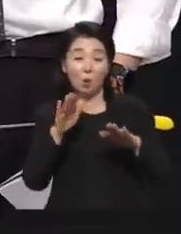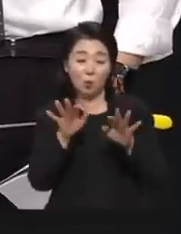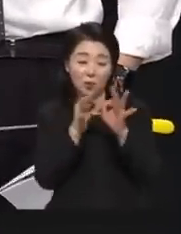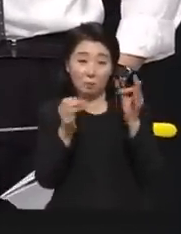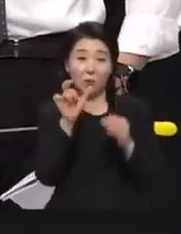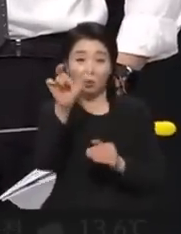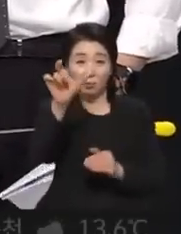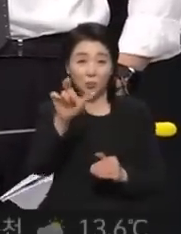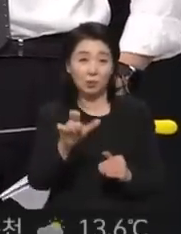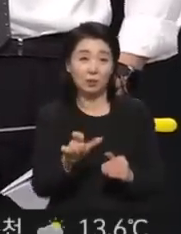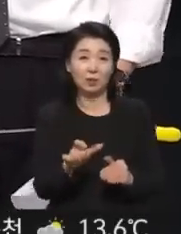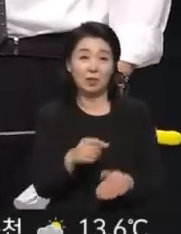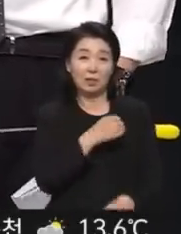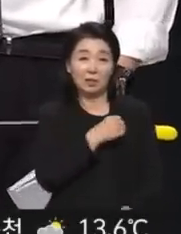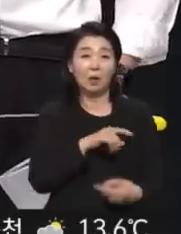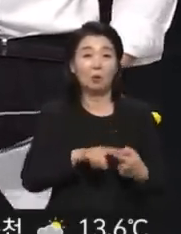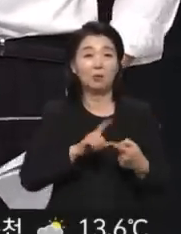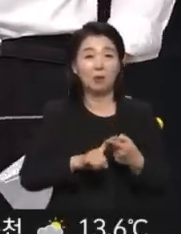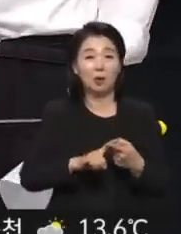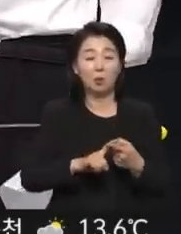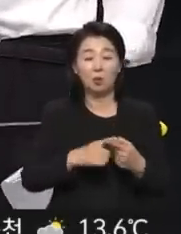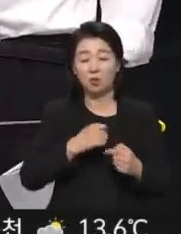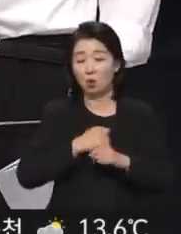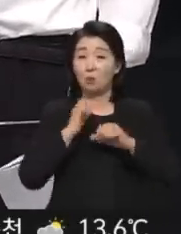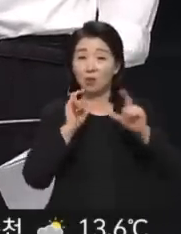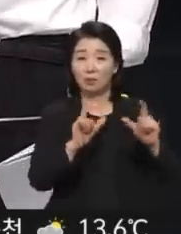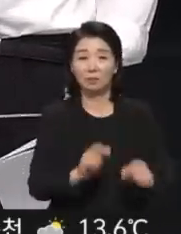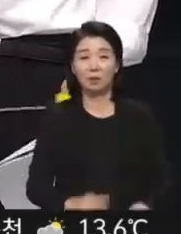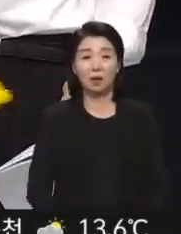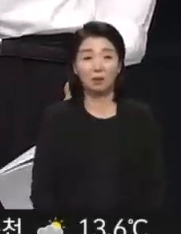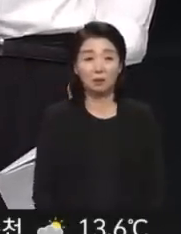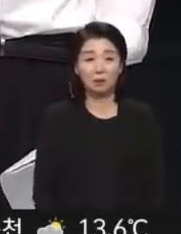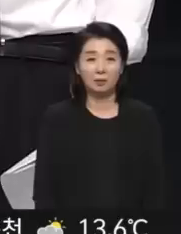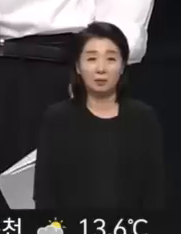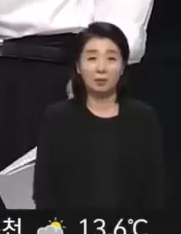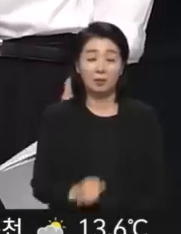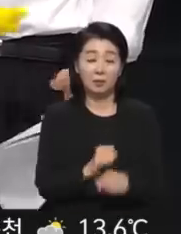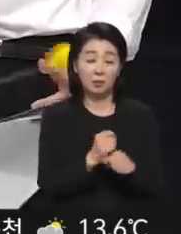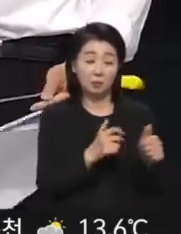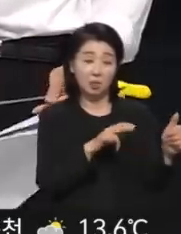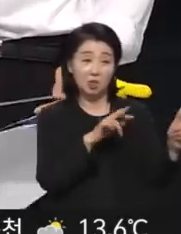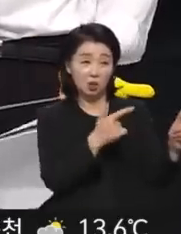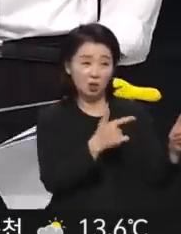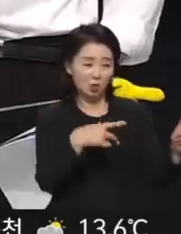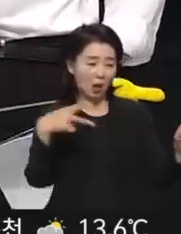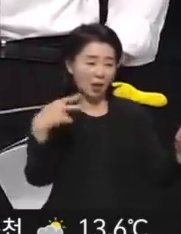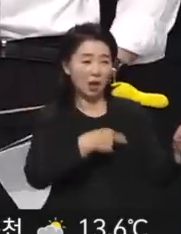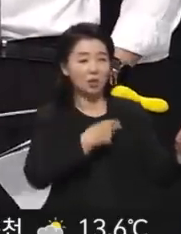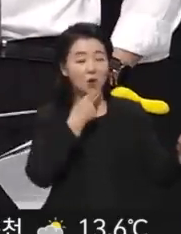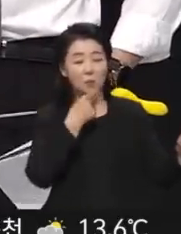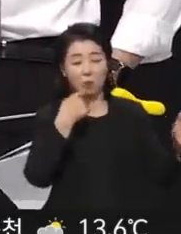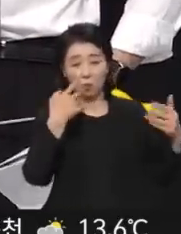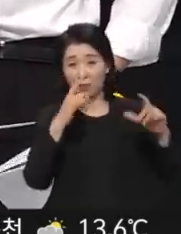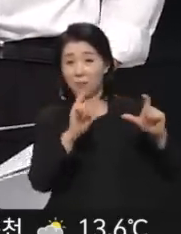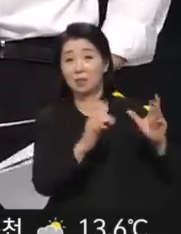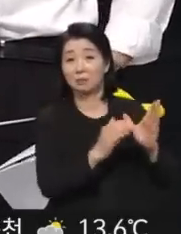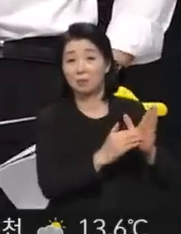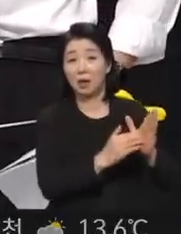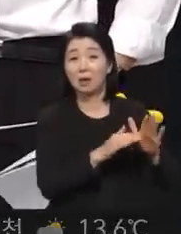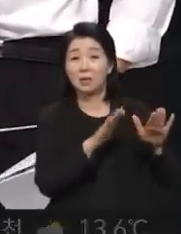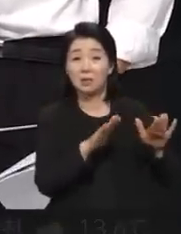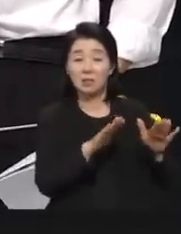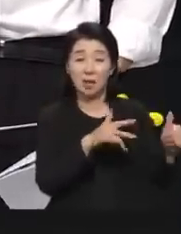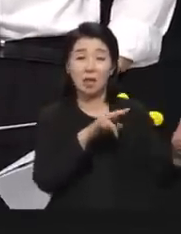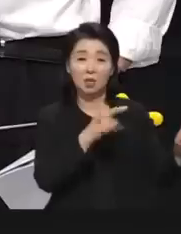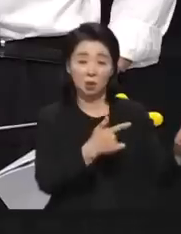페이스북에 전 당원을 상대로 경고문을 게재했습니다. 이미 전 씨와 관계가 없다고 선을 그은 만큼 더 이상 전